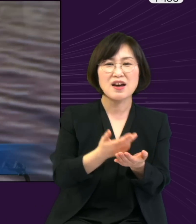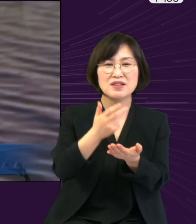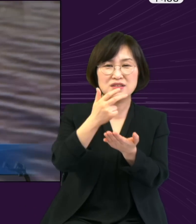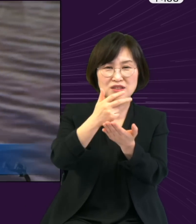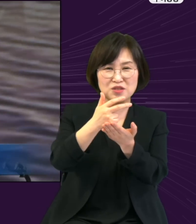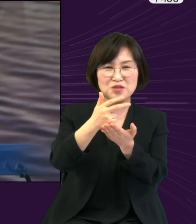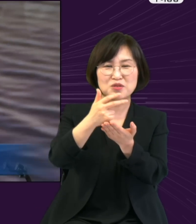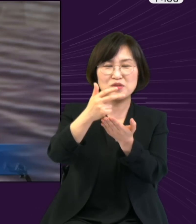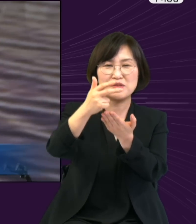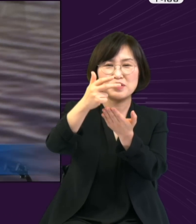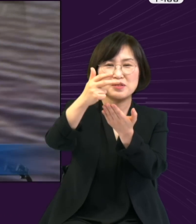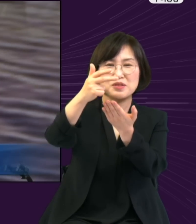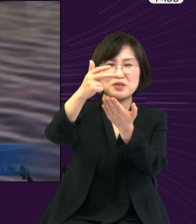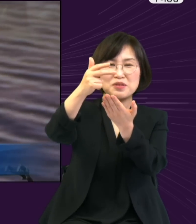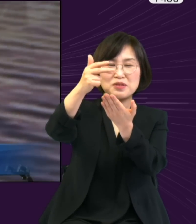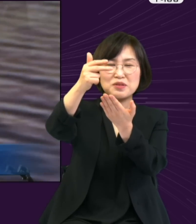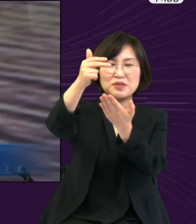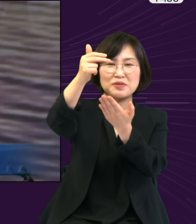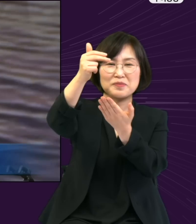정비하신 주